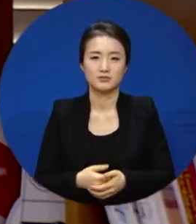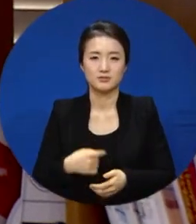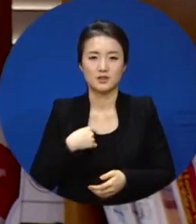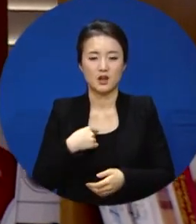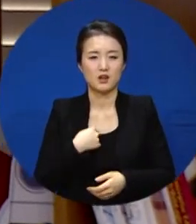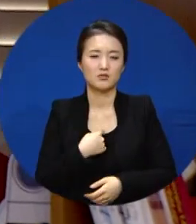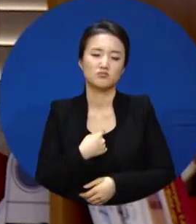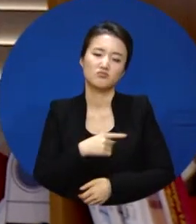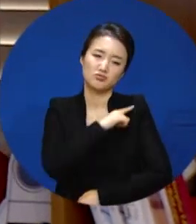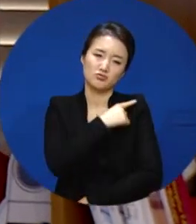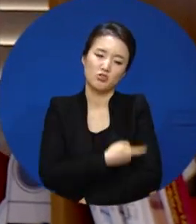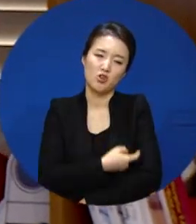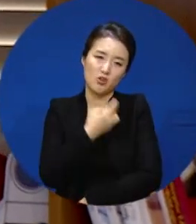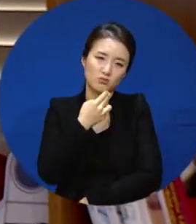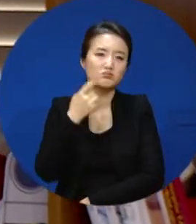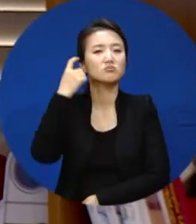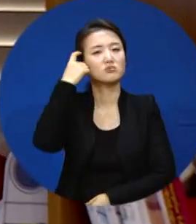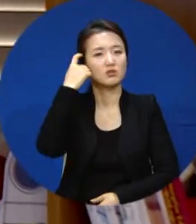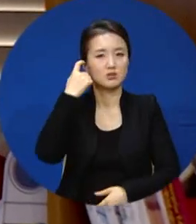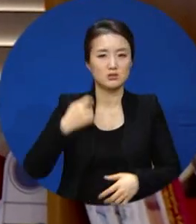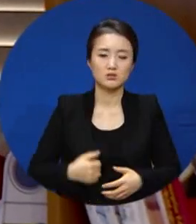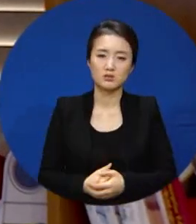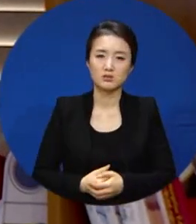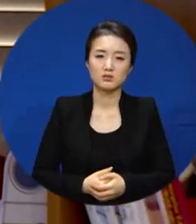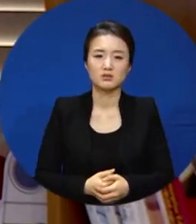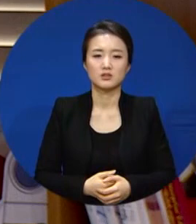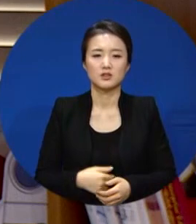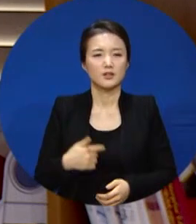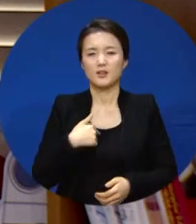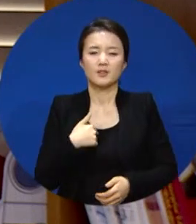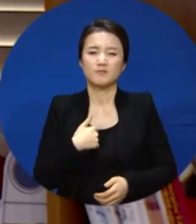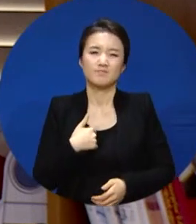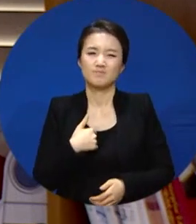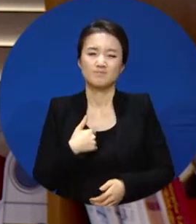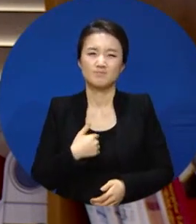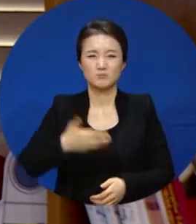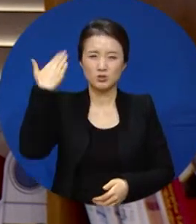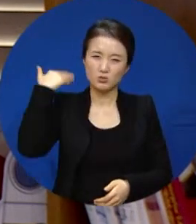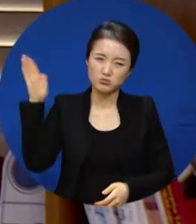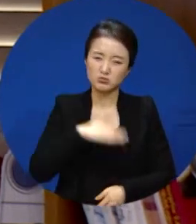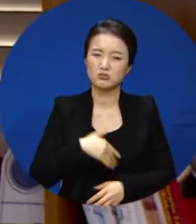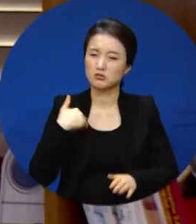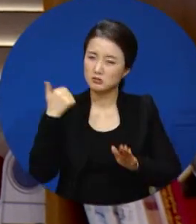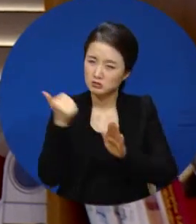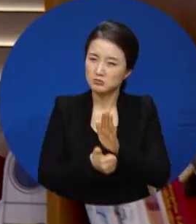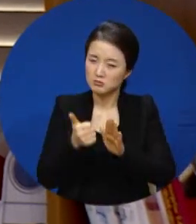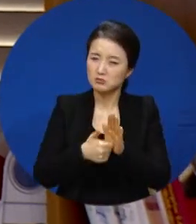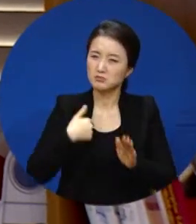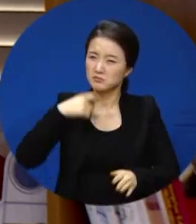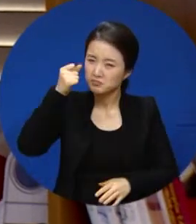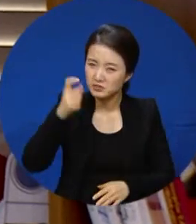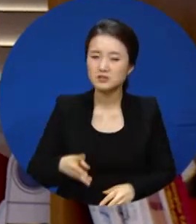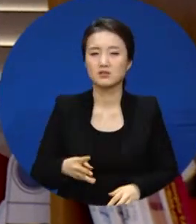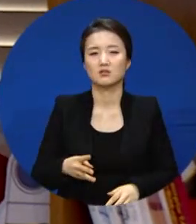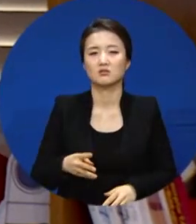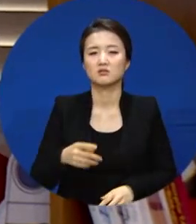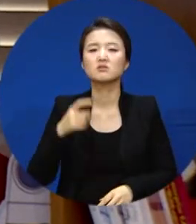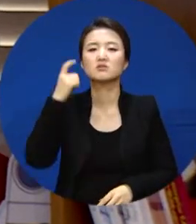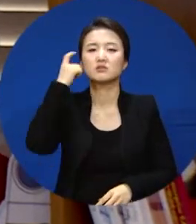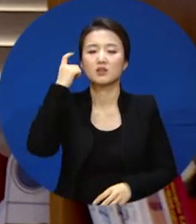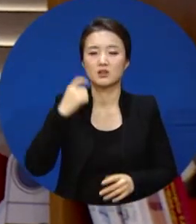무능력하게 생각해 안돼 내가 전부터 에서 된게 없었어 이런 경우들이 세번째는